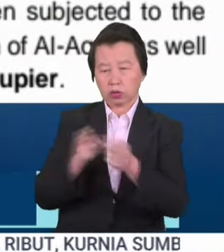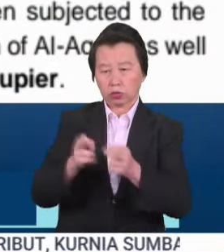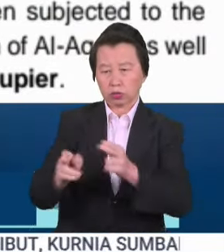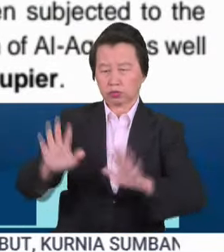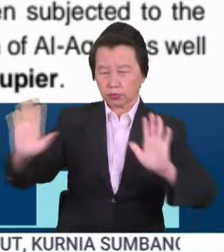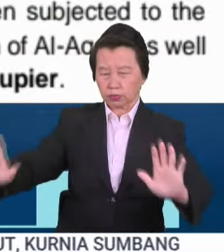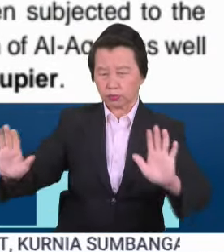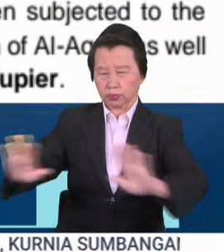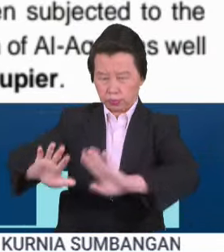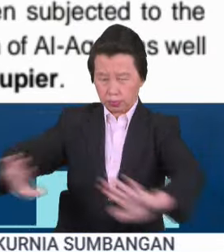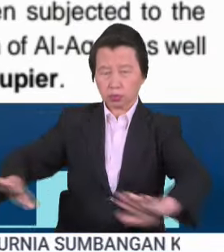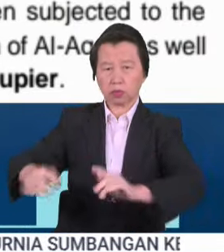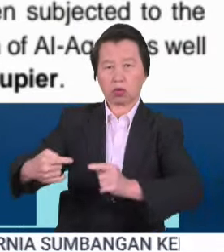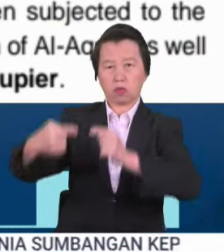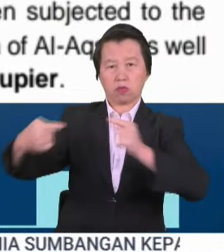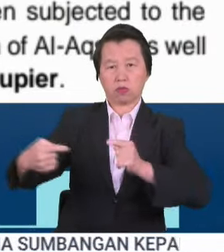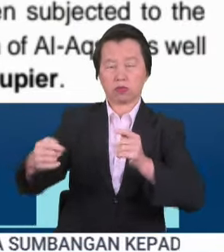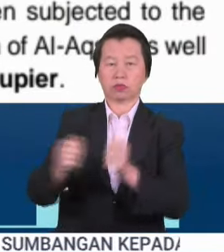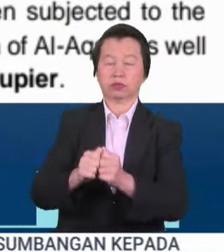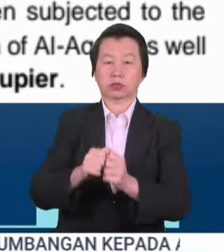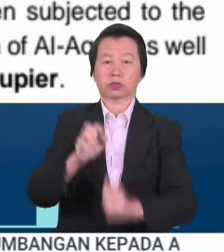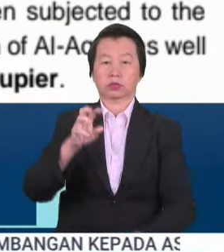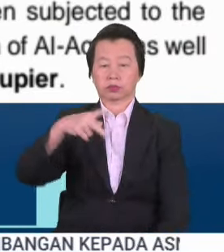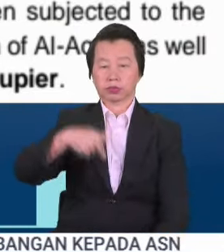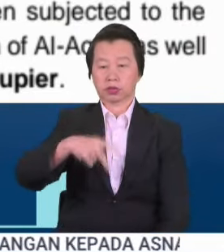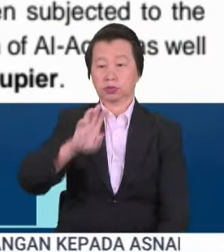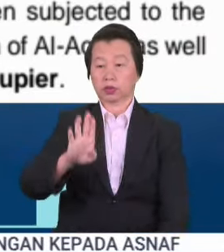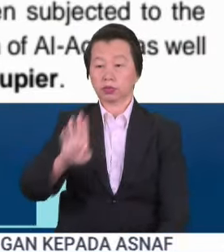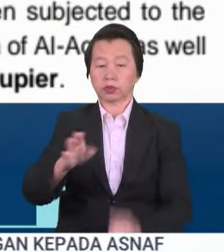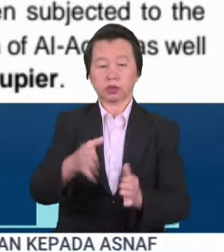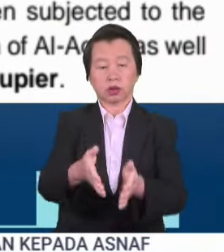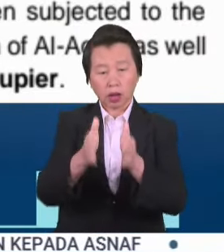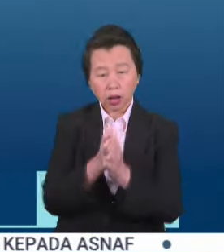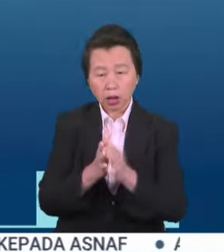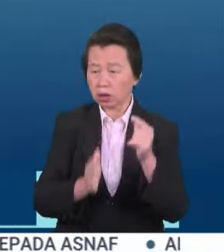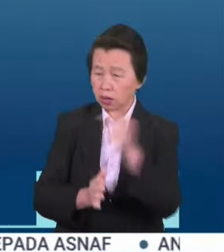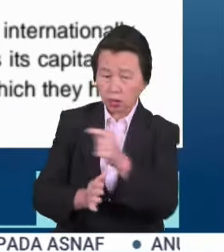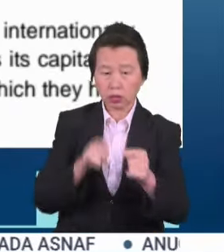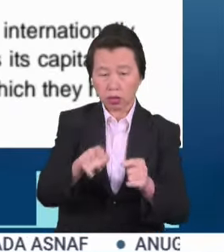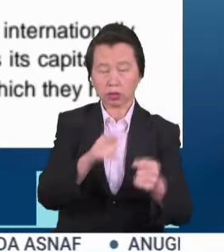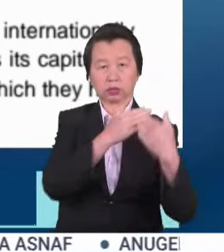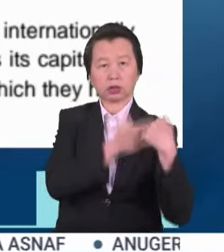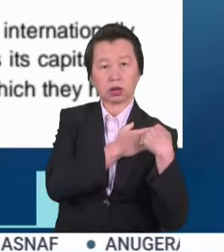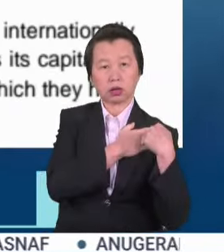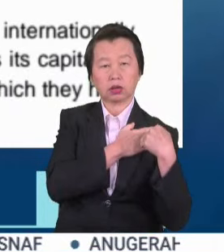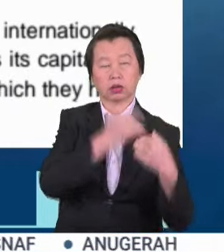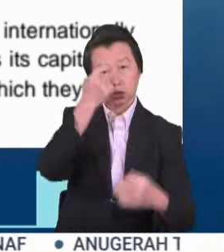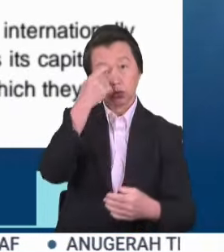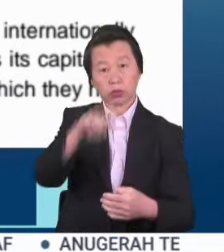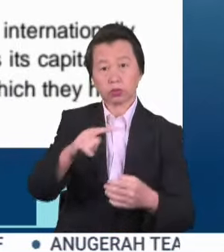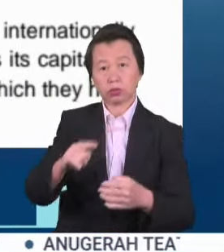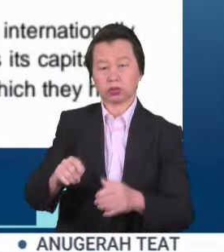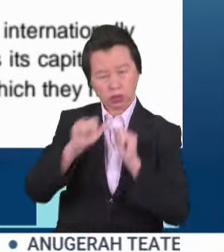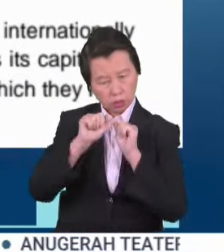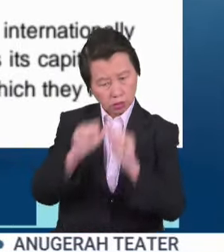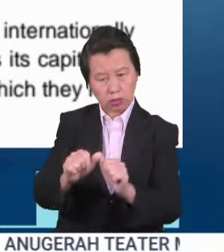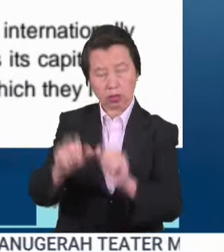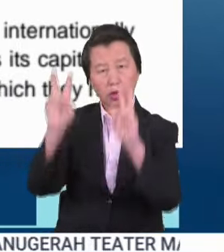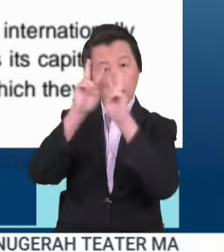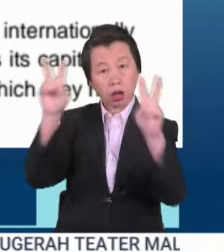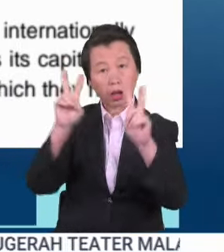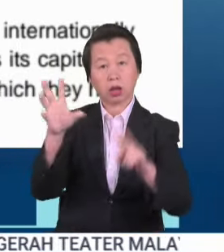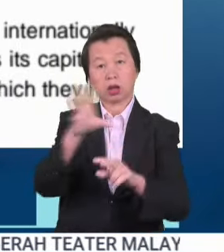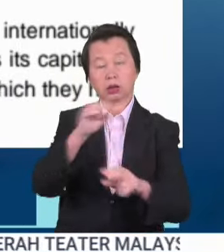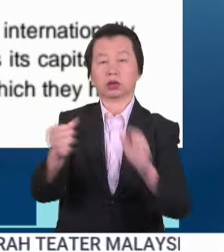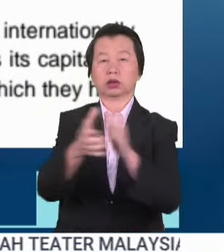arah meredakan ketegangan. Majlis Keselamatan PBB turut digesa memenuhi tanggungjawab piagamnya untuk mengekalkan keamanan